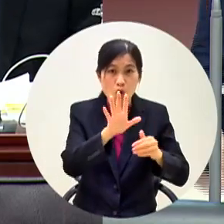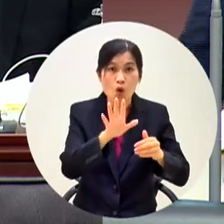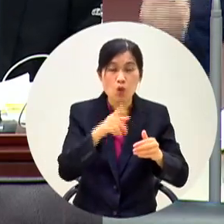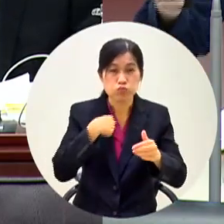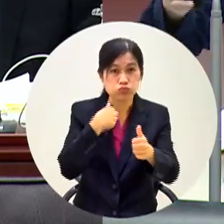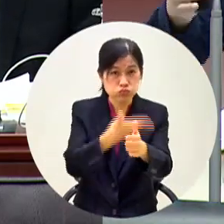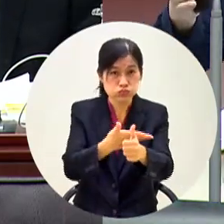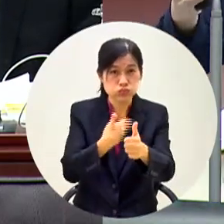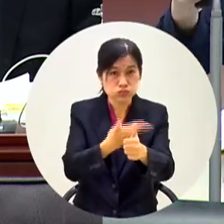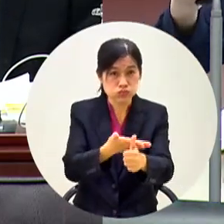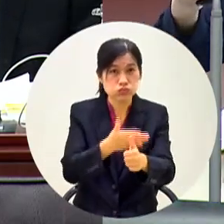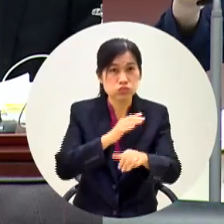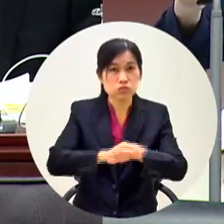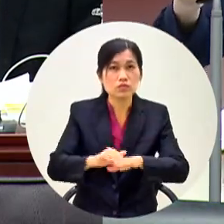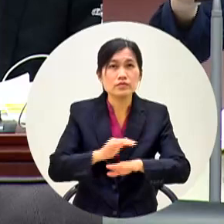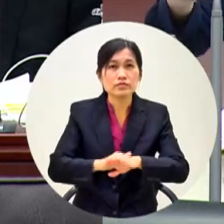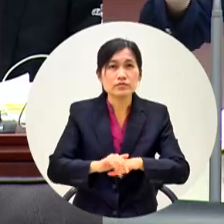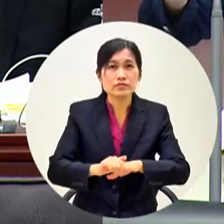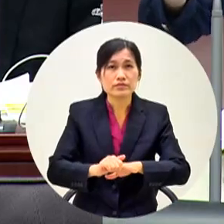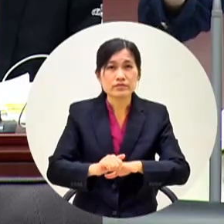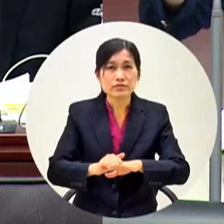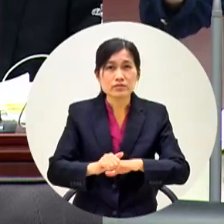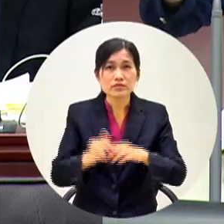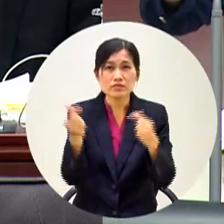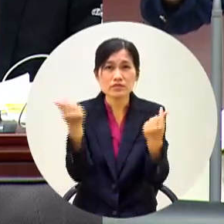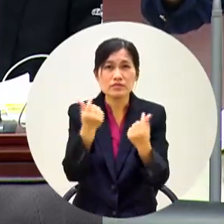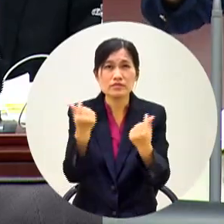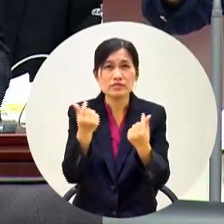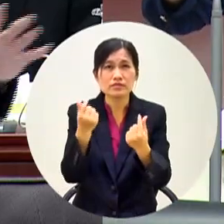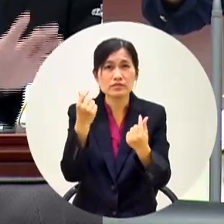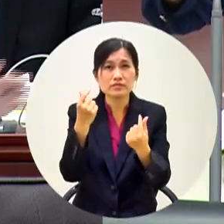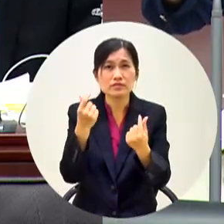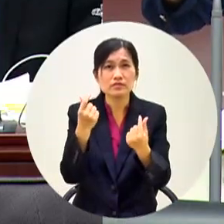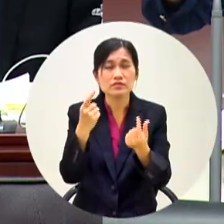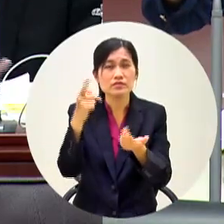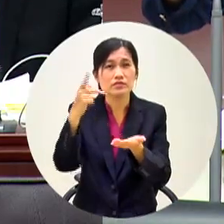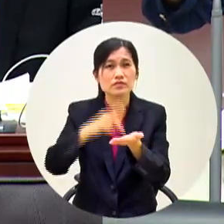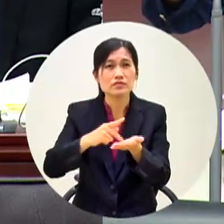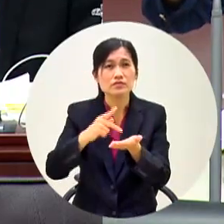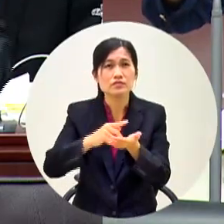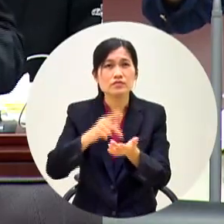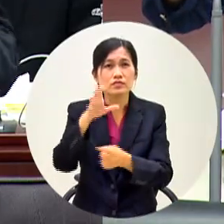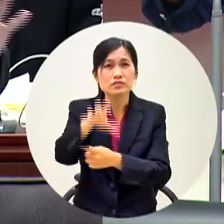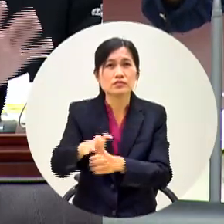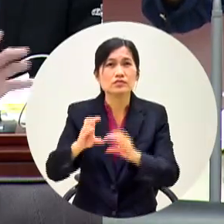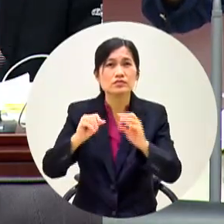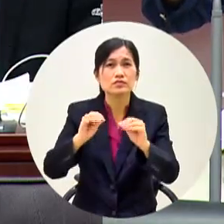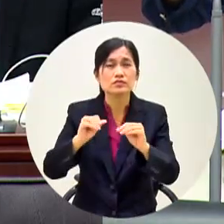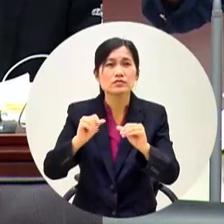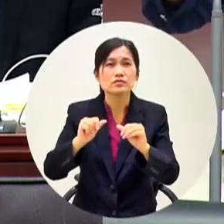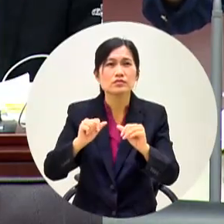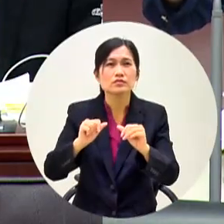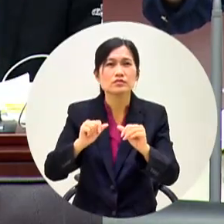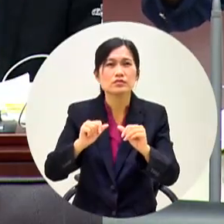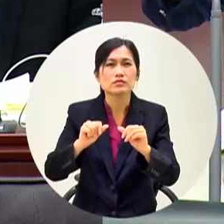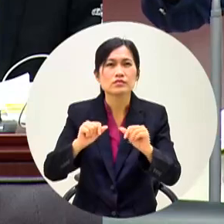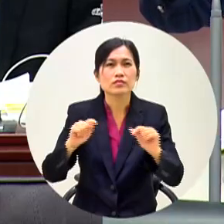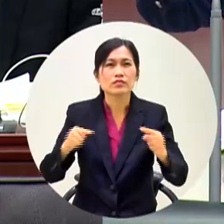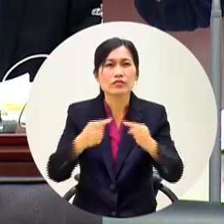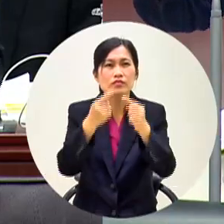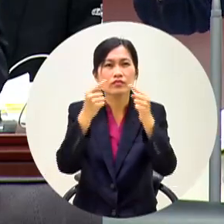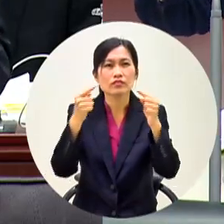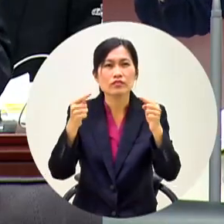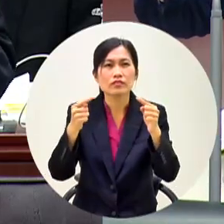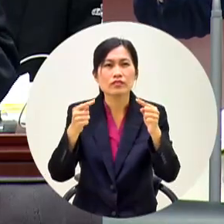是 你提供他东西有点像说 那个，但是 承租给他嘛， 农地 他并不是原来的自己所有 农保的资格会保